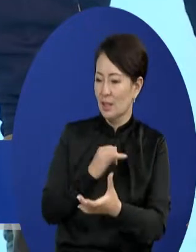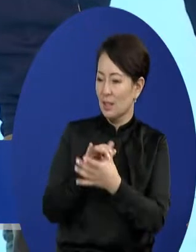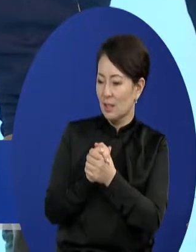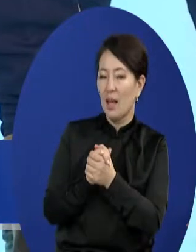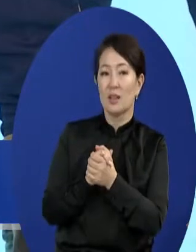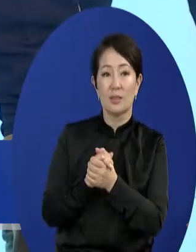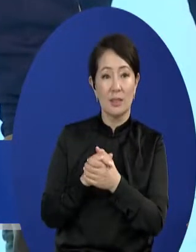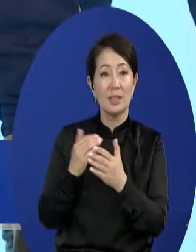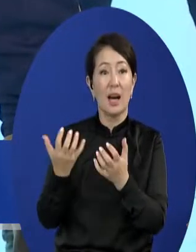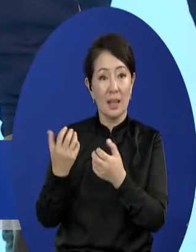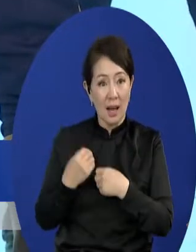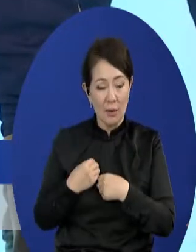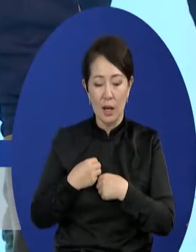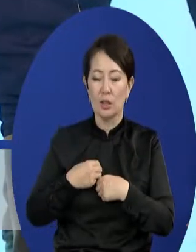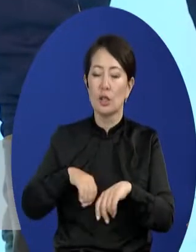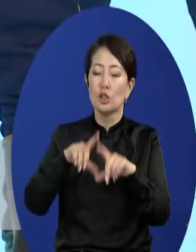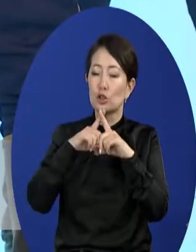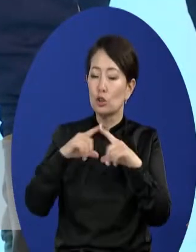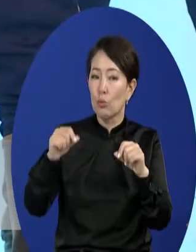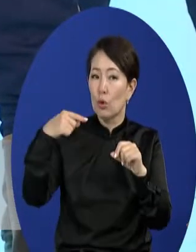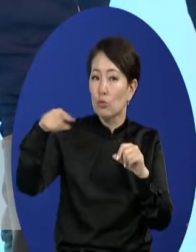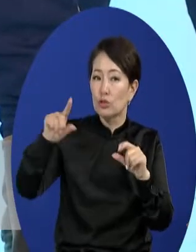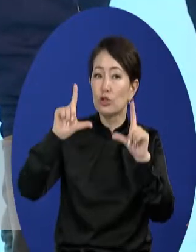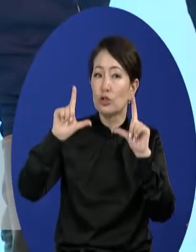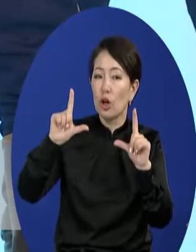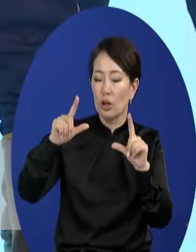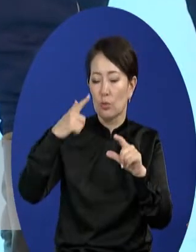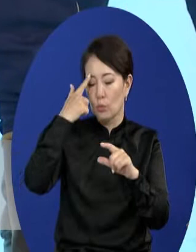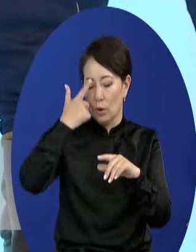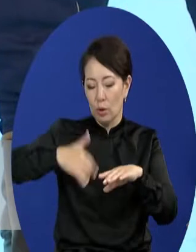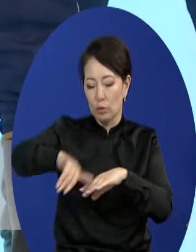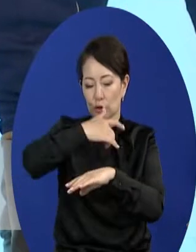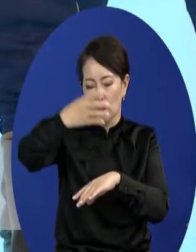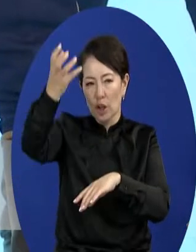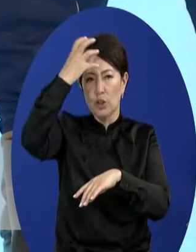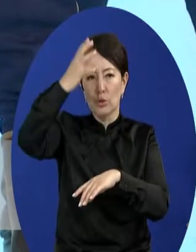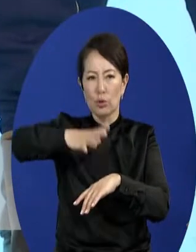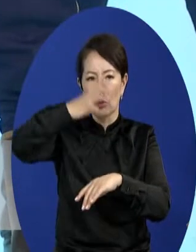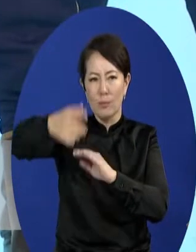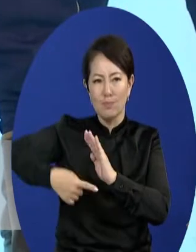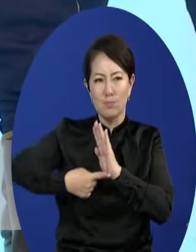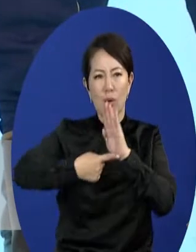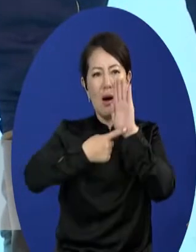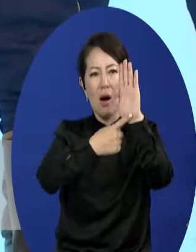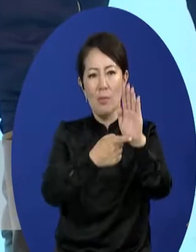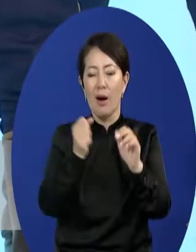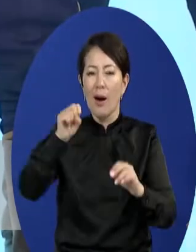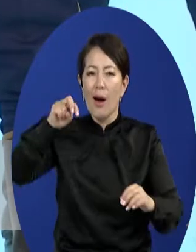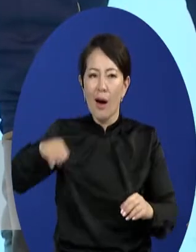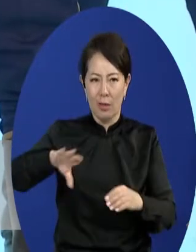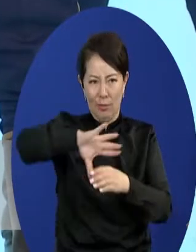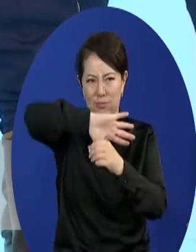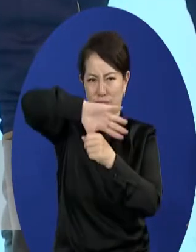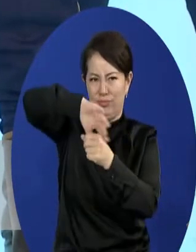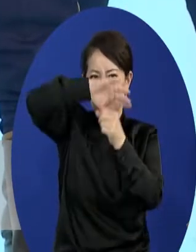дааж Токиогийн тэнгэрт Монгол улсын төрийн дуулыг ишгэлүүлэн алтан сонгоц төрийн далбаагаа олонтаа мандуулахын